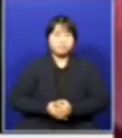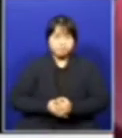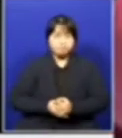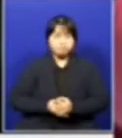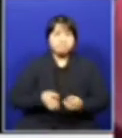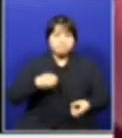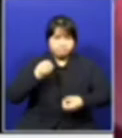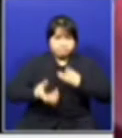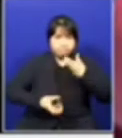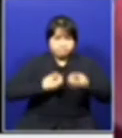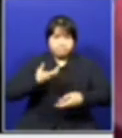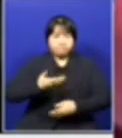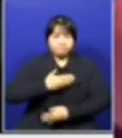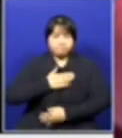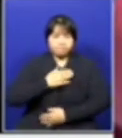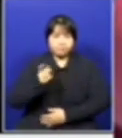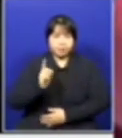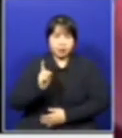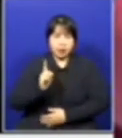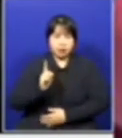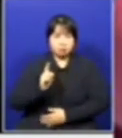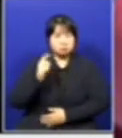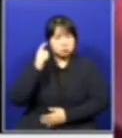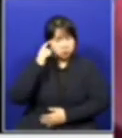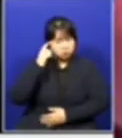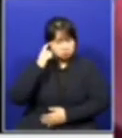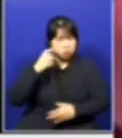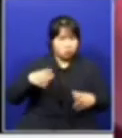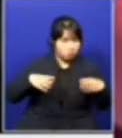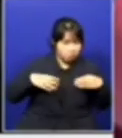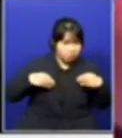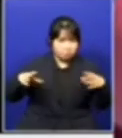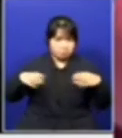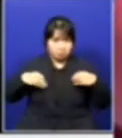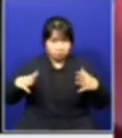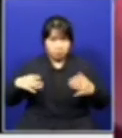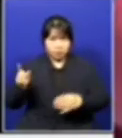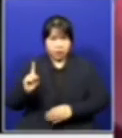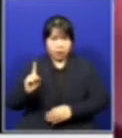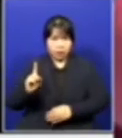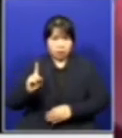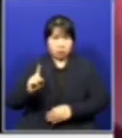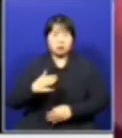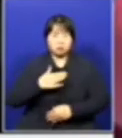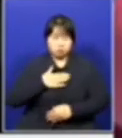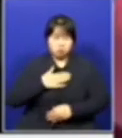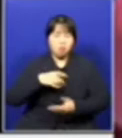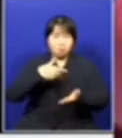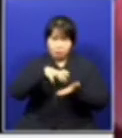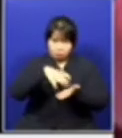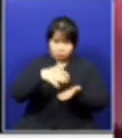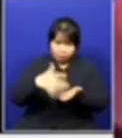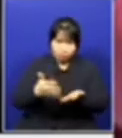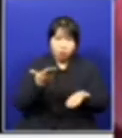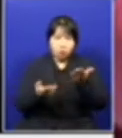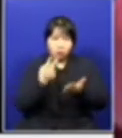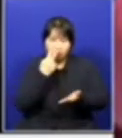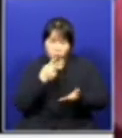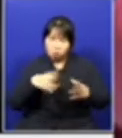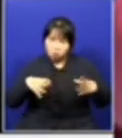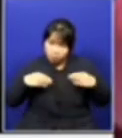ดเห็นจะเห็นด้วยหรือไม่เห็นด้วยก็ด้วยเหตุด้วยผลที่ผมจะพูดต่อไปเกี่ยวกับเงิน